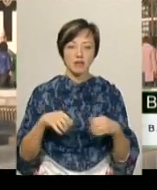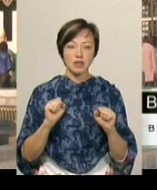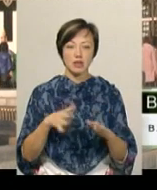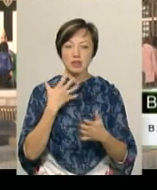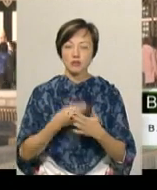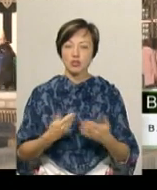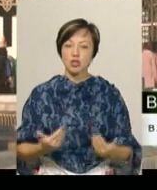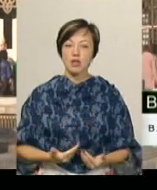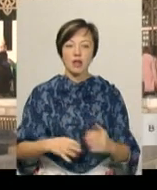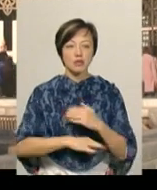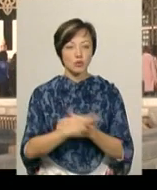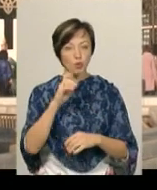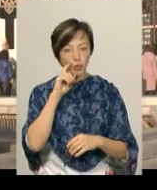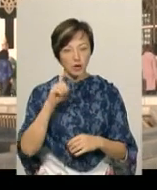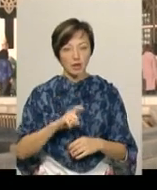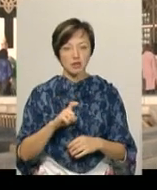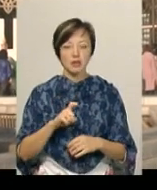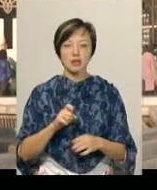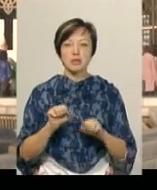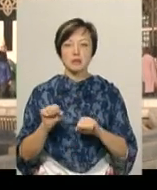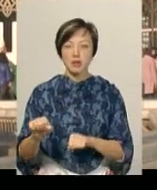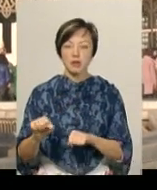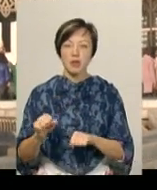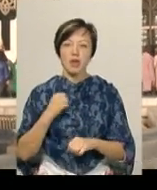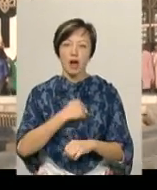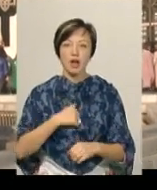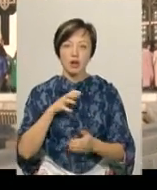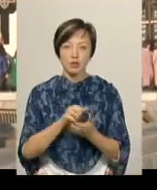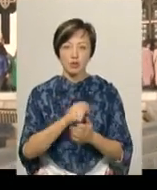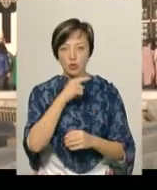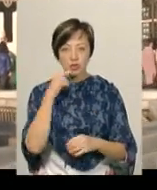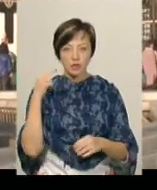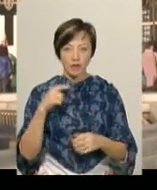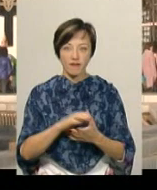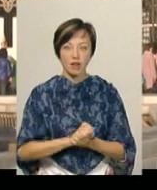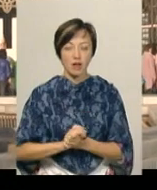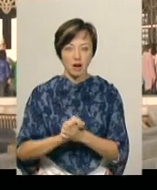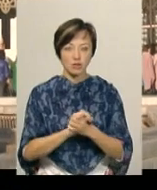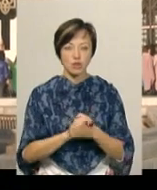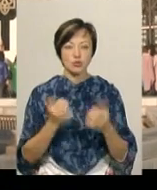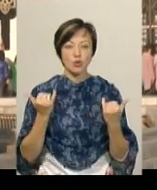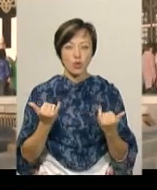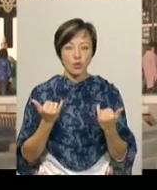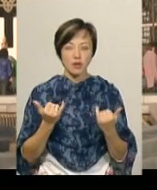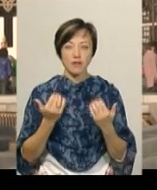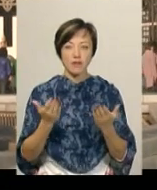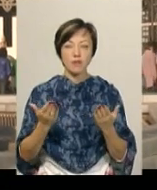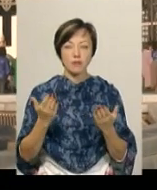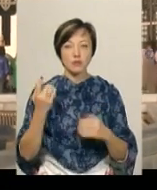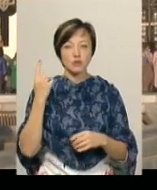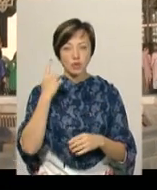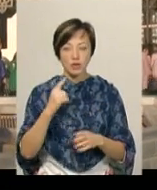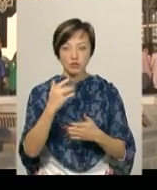життя на сході України у стримуванні збройної агресії з Російської Федерації. Сьогодні ви почули, їх